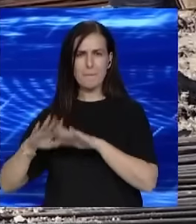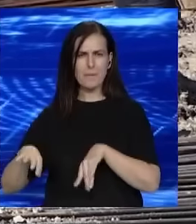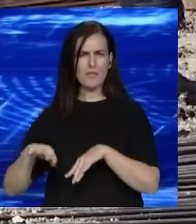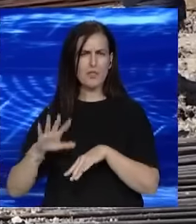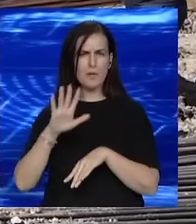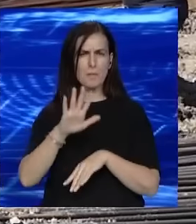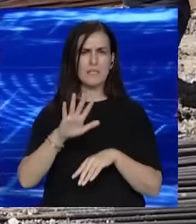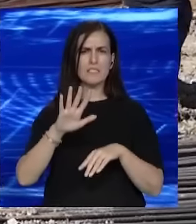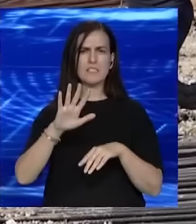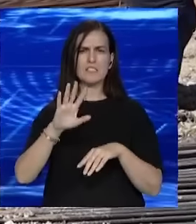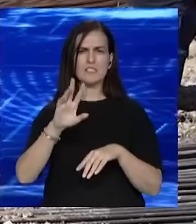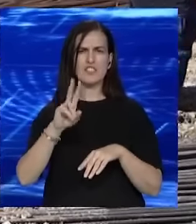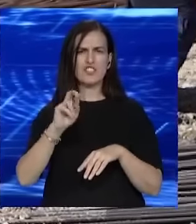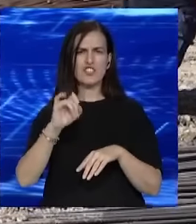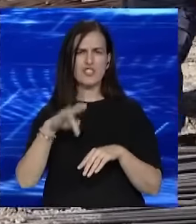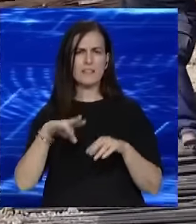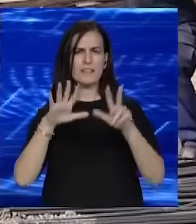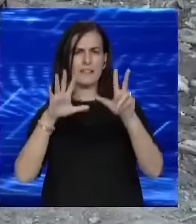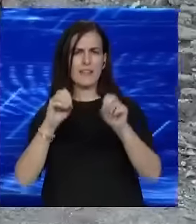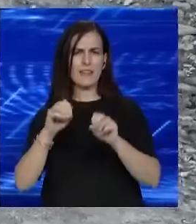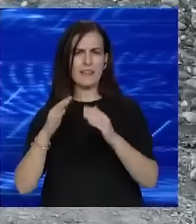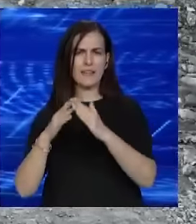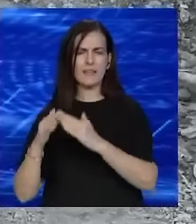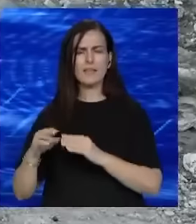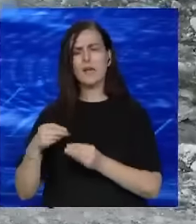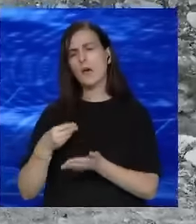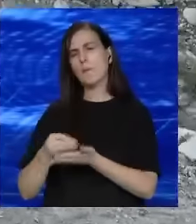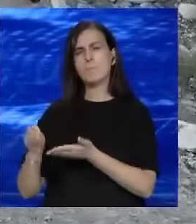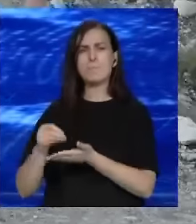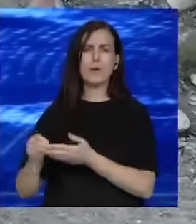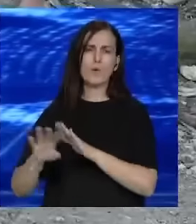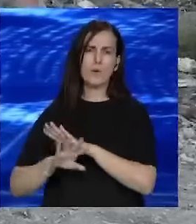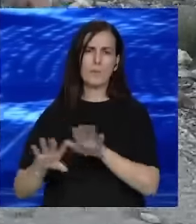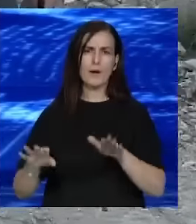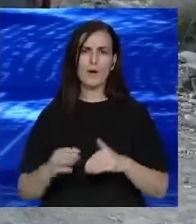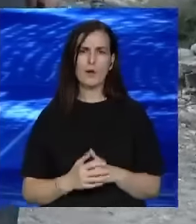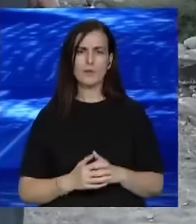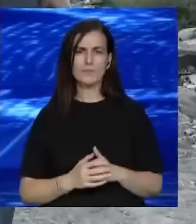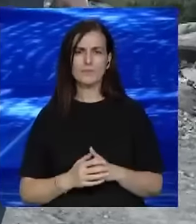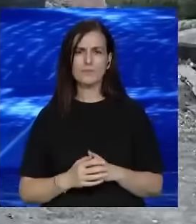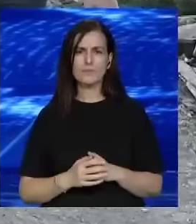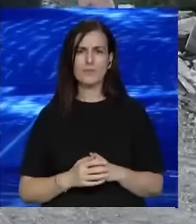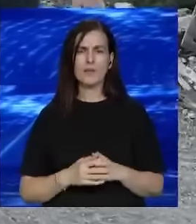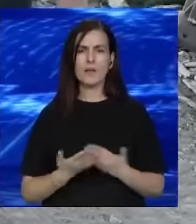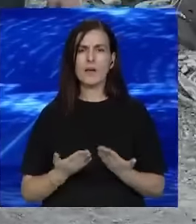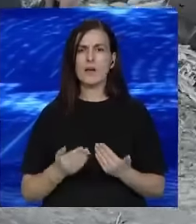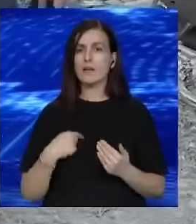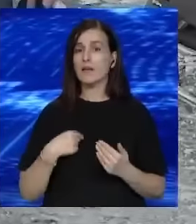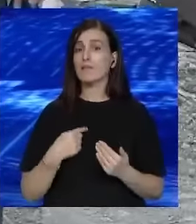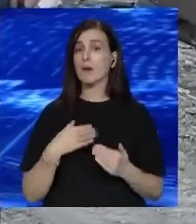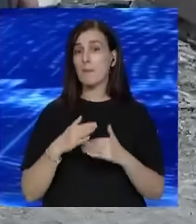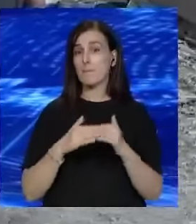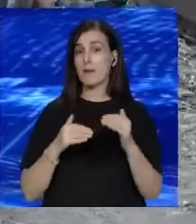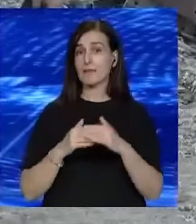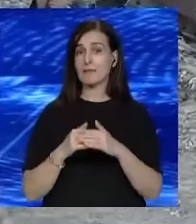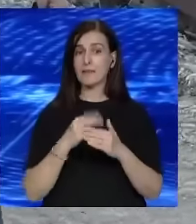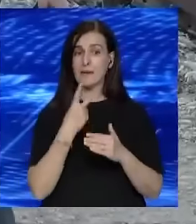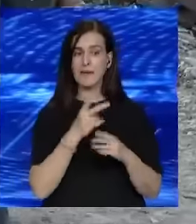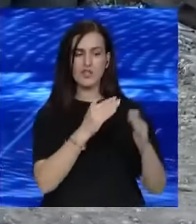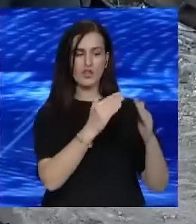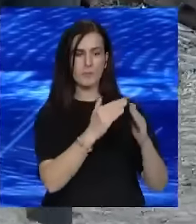kompensuar me shtëpi banimi. Një punë shumë e madhe që ne bëjmë me komunitetet, tashmë edhe me praktikën e mirë që kemi krijuar duke